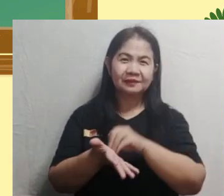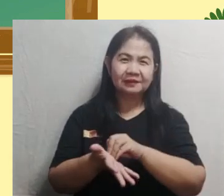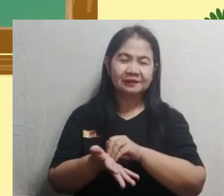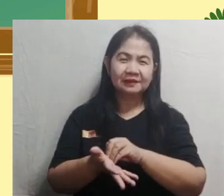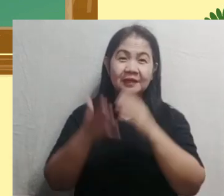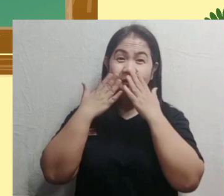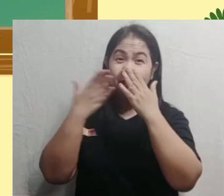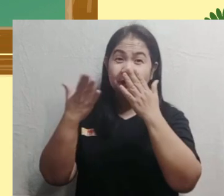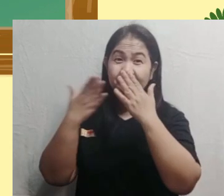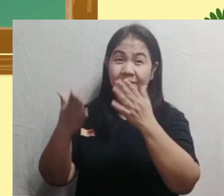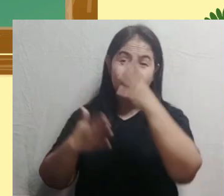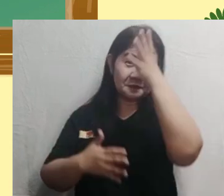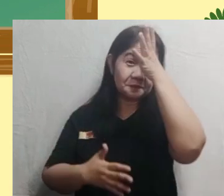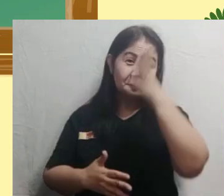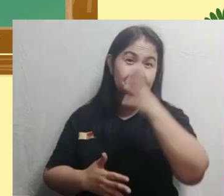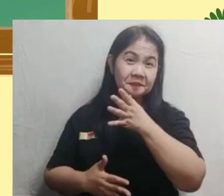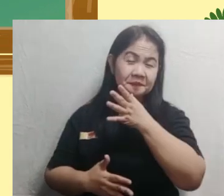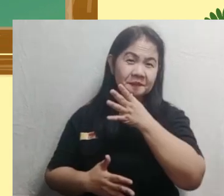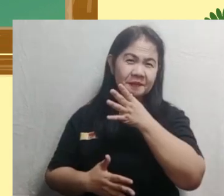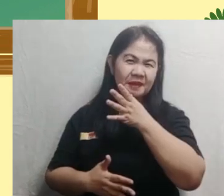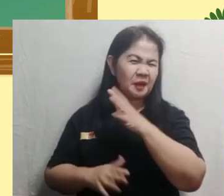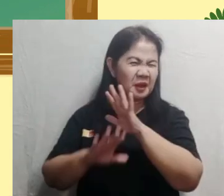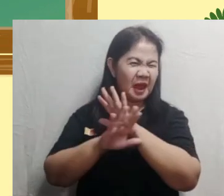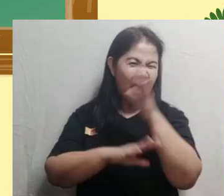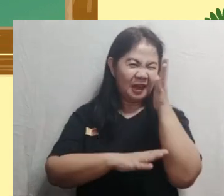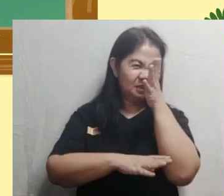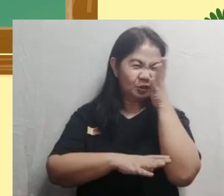Walang pakialam sa magulang?